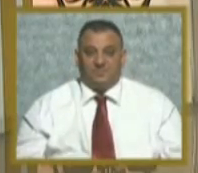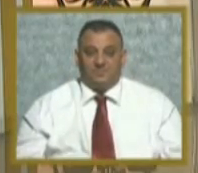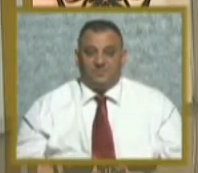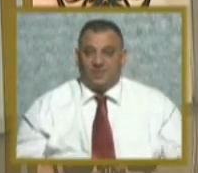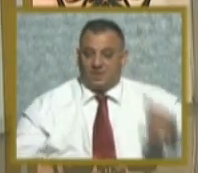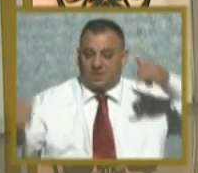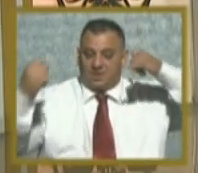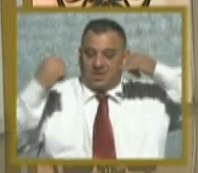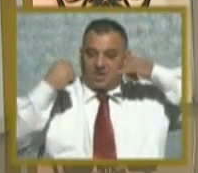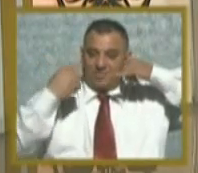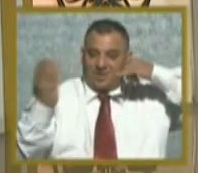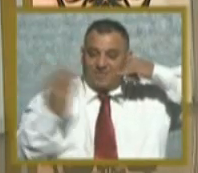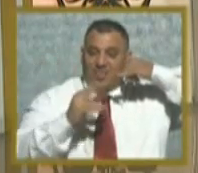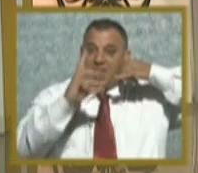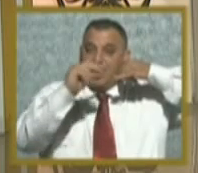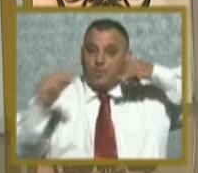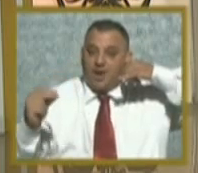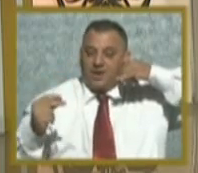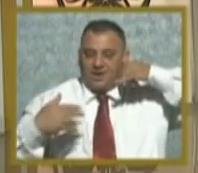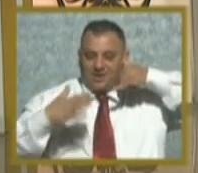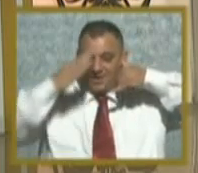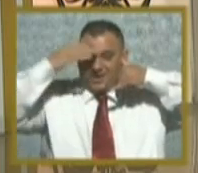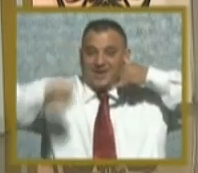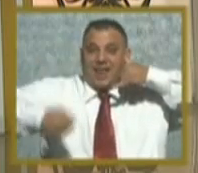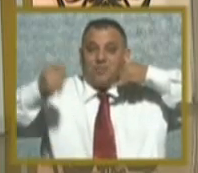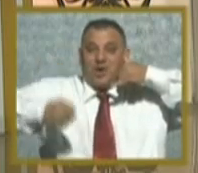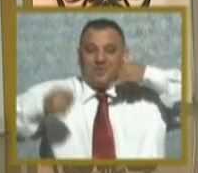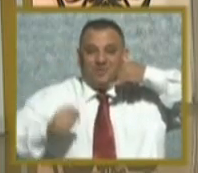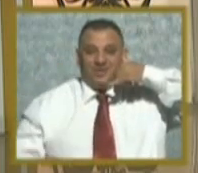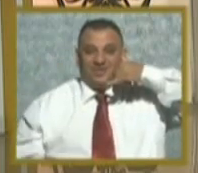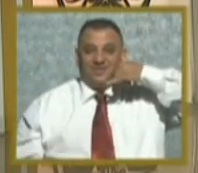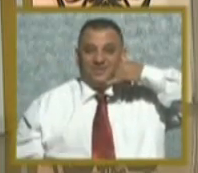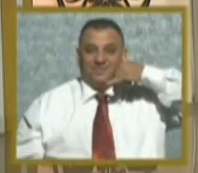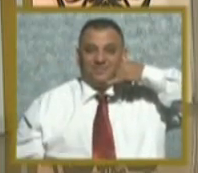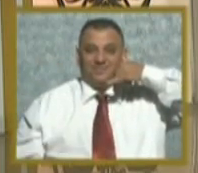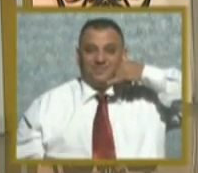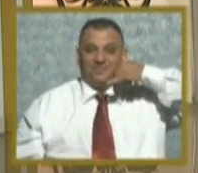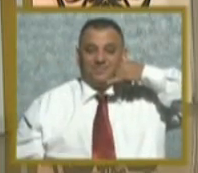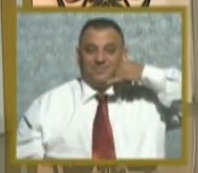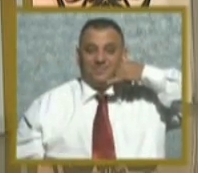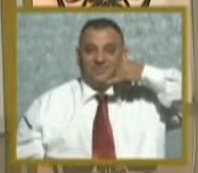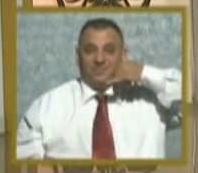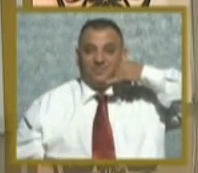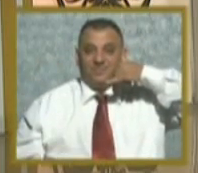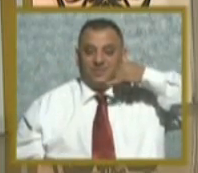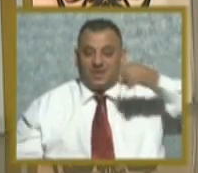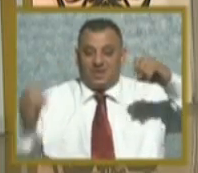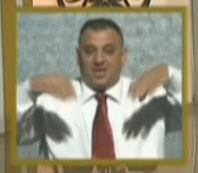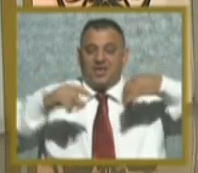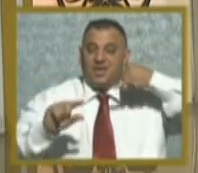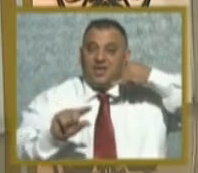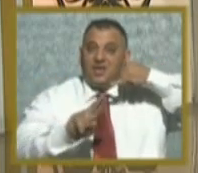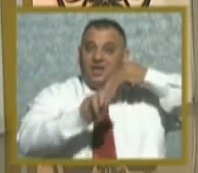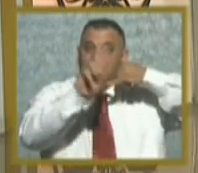تفضل أبو محمد من لبنان. السلام عليكم شيخ. عليكم السلام ورحمة الله. الله يجزاك خير شيخ.